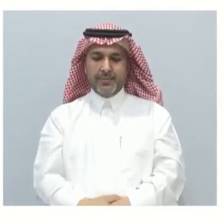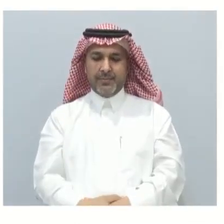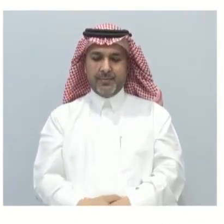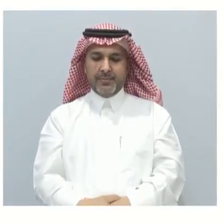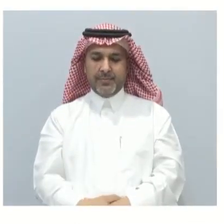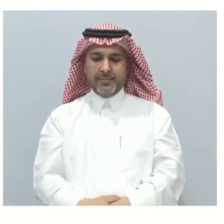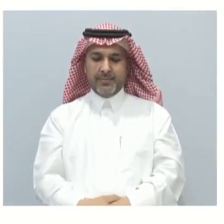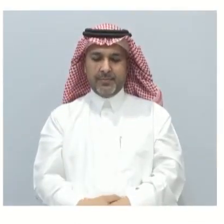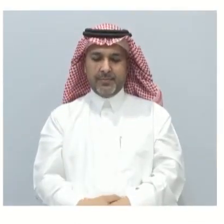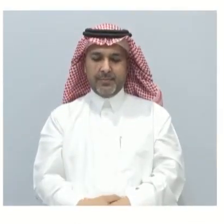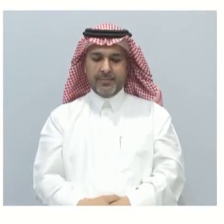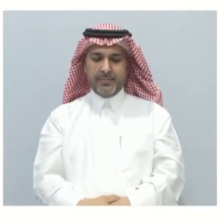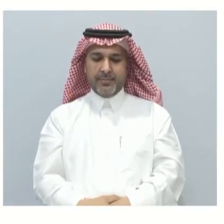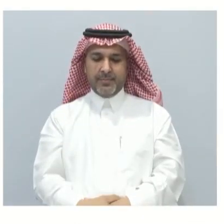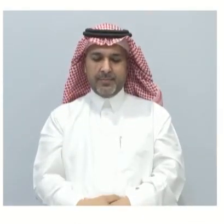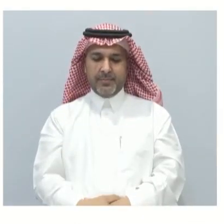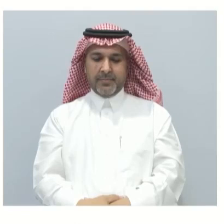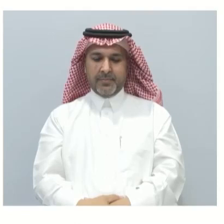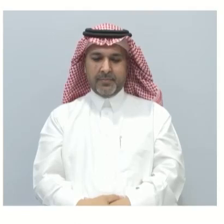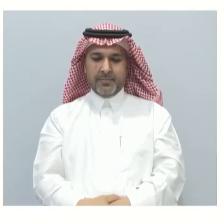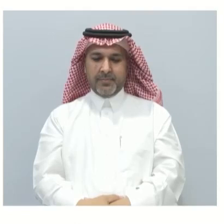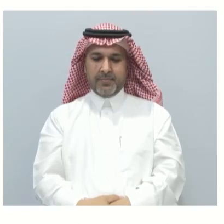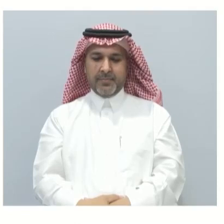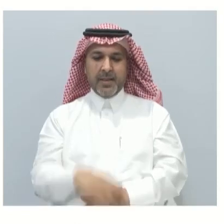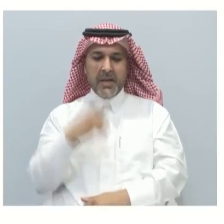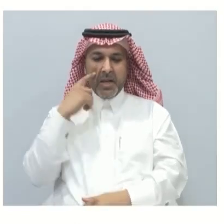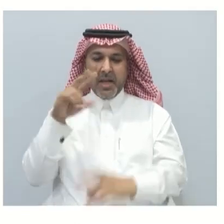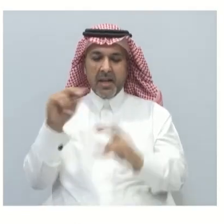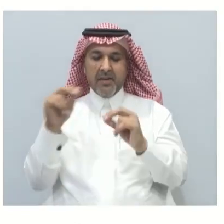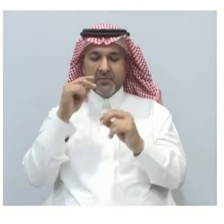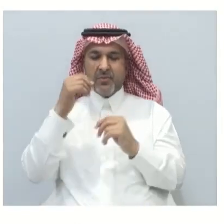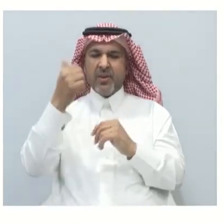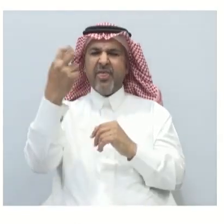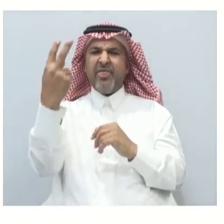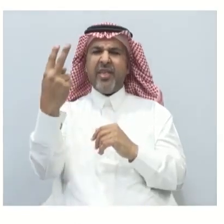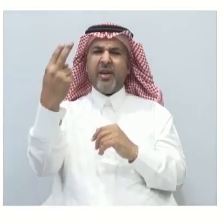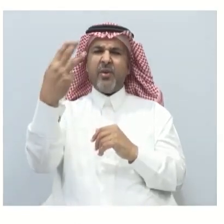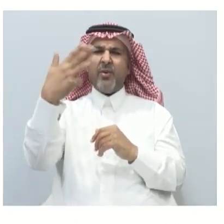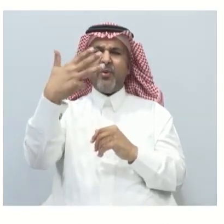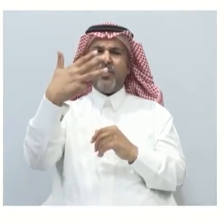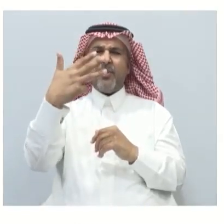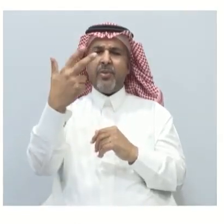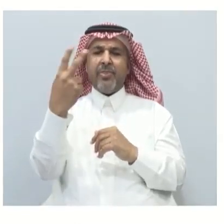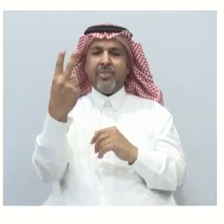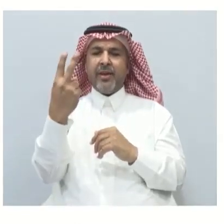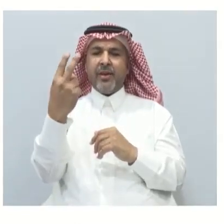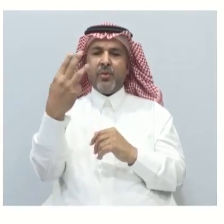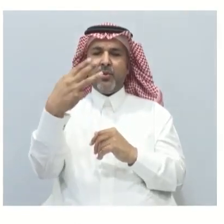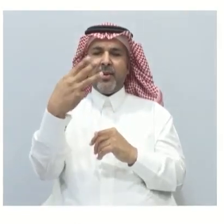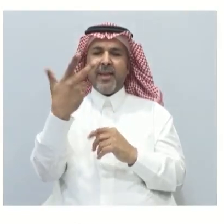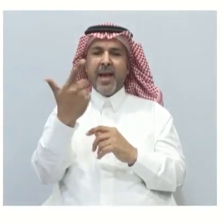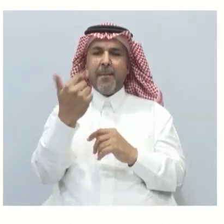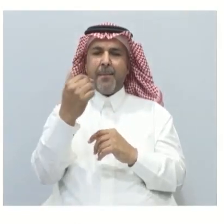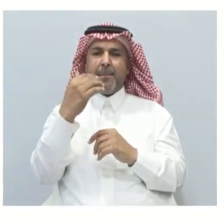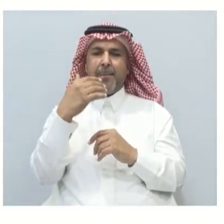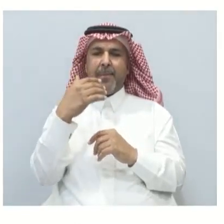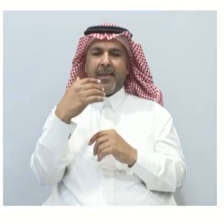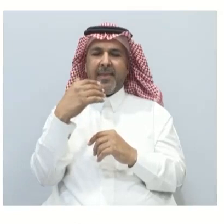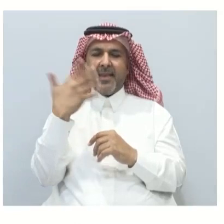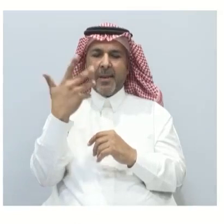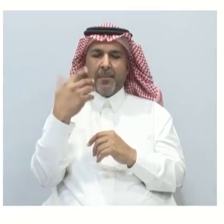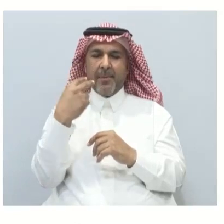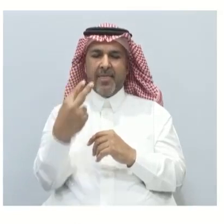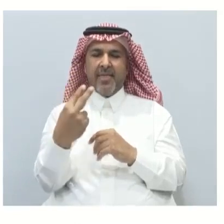هو الجواب الصحيح لو جينا هنا ايضا ممكن ان احول 32 الى 2 اس خ فبالتالي